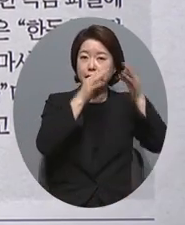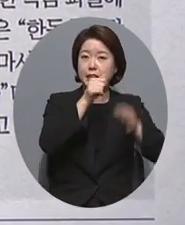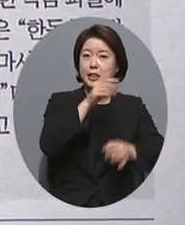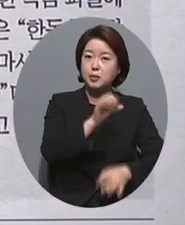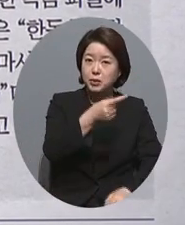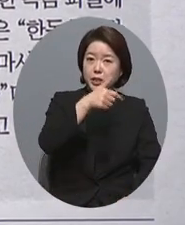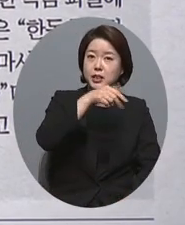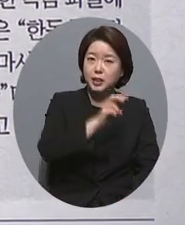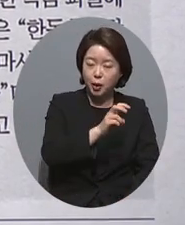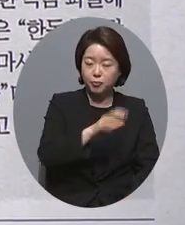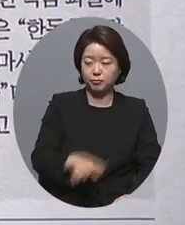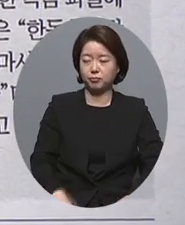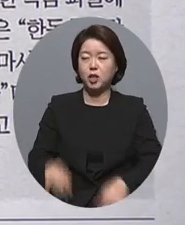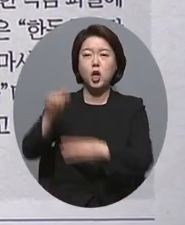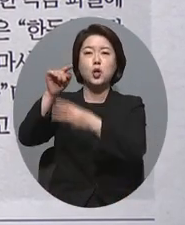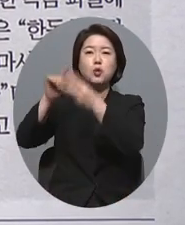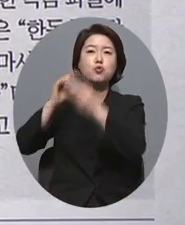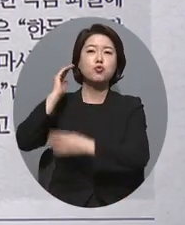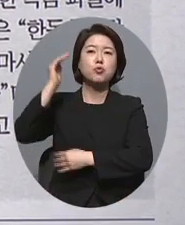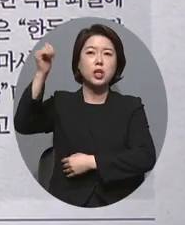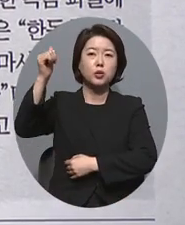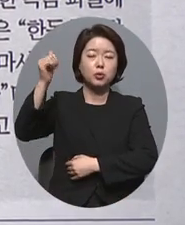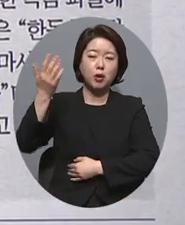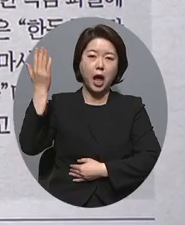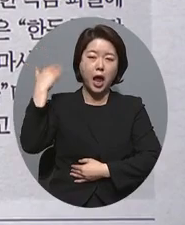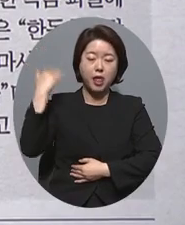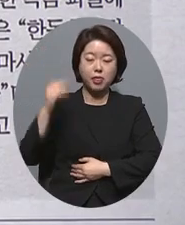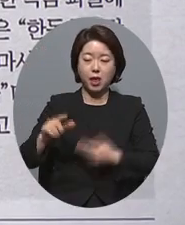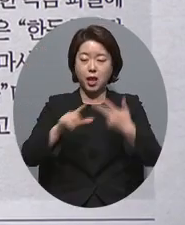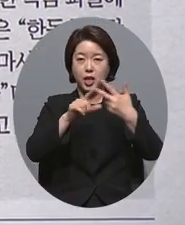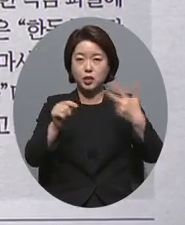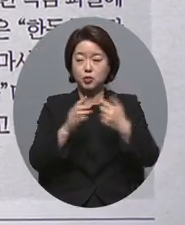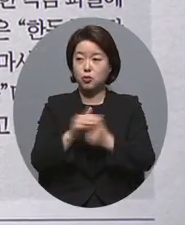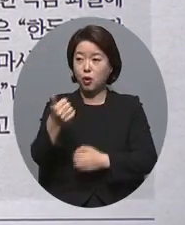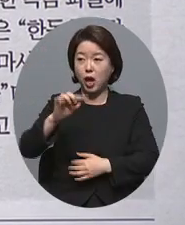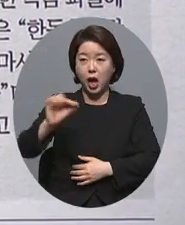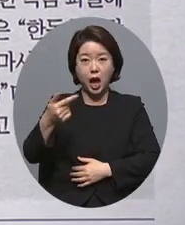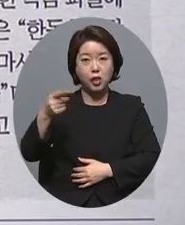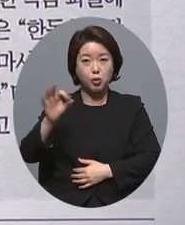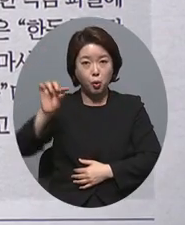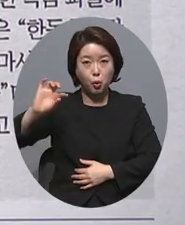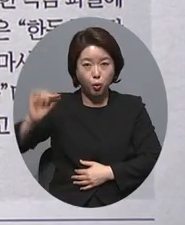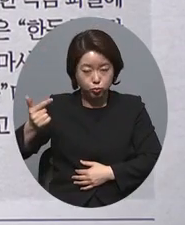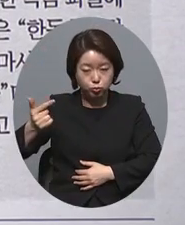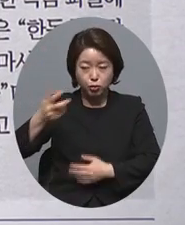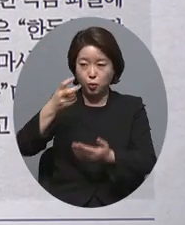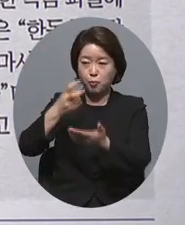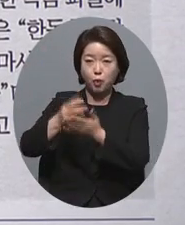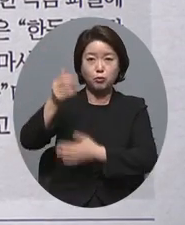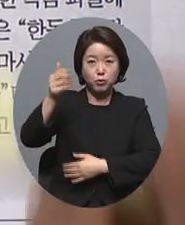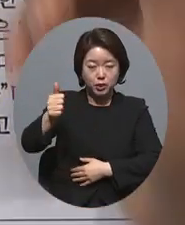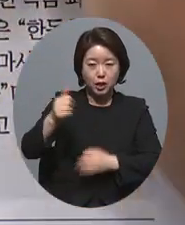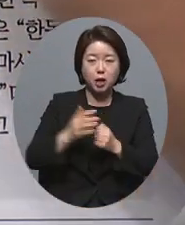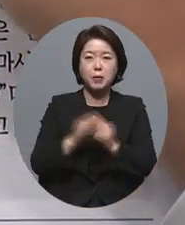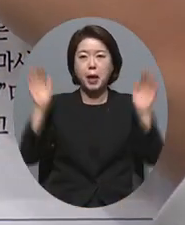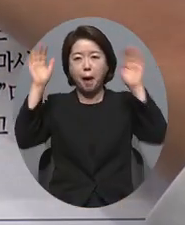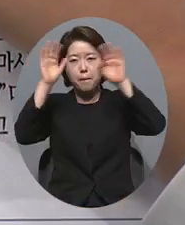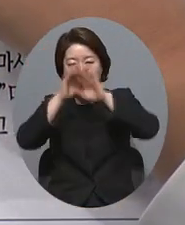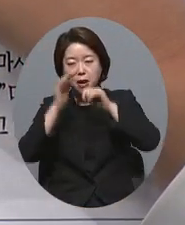얘기를 했습니다. 윤석열과 지난 7월 달에 한동훈 법무부 장관이 심야에 음주 가문을